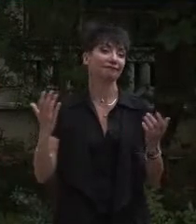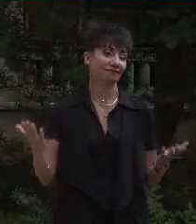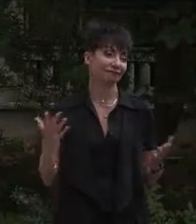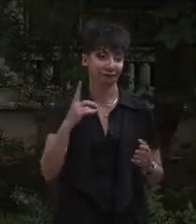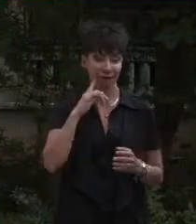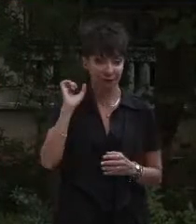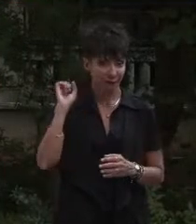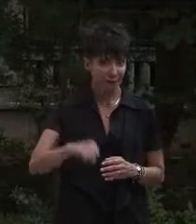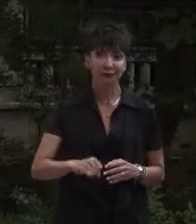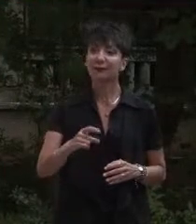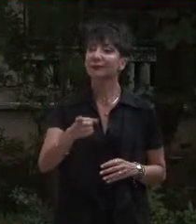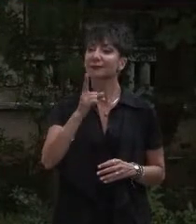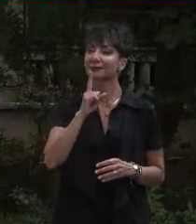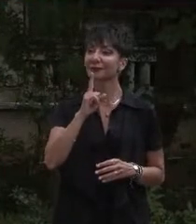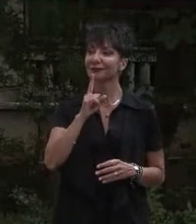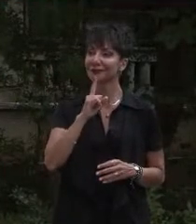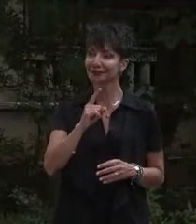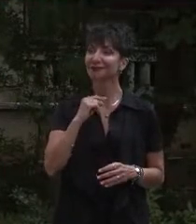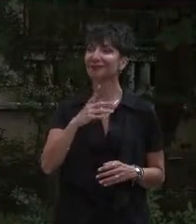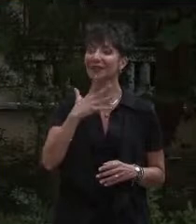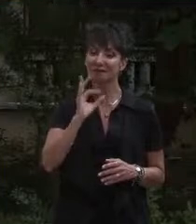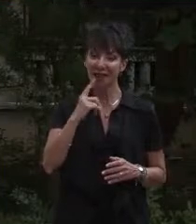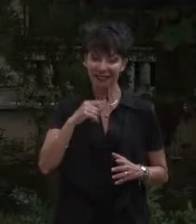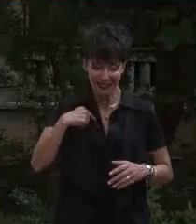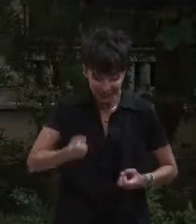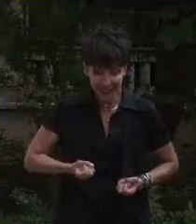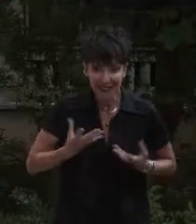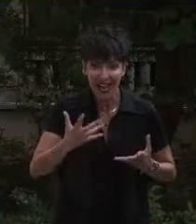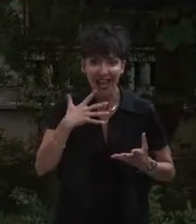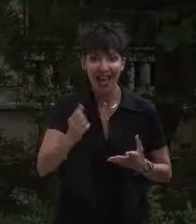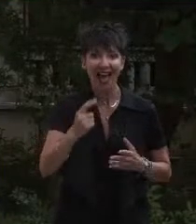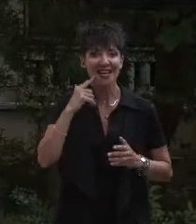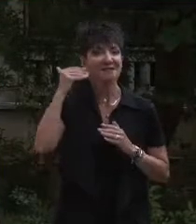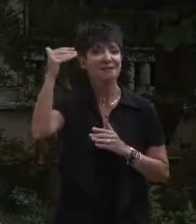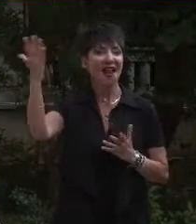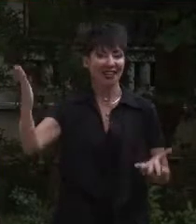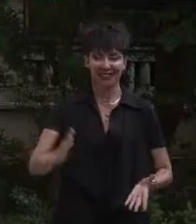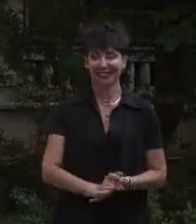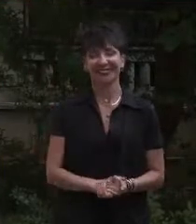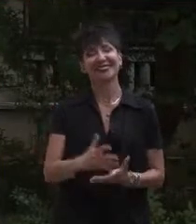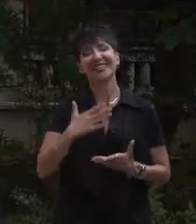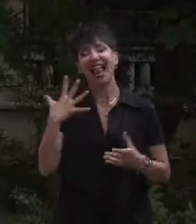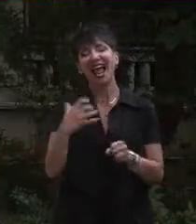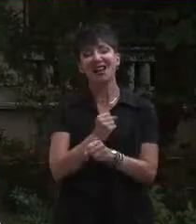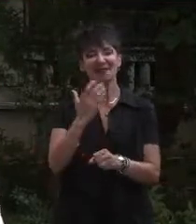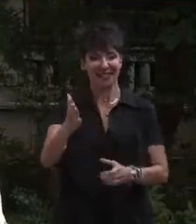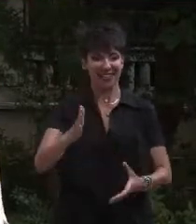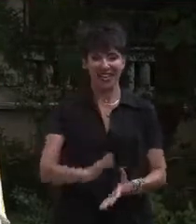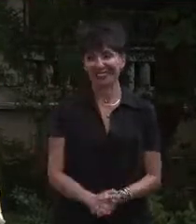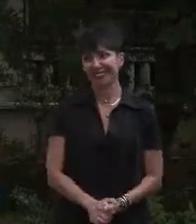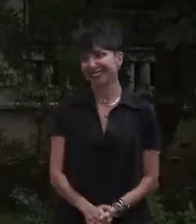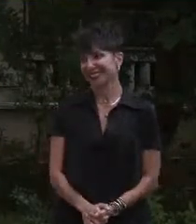Έτσι λοιπόν, και τούτο ποιήν κακίνο μία φιένε. Καλές επιτυχίες, παιδιά. Πάντα μπροστά, πάντα πρώτοι.